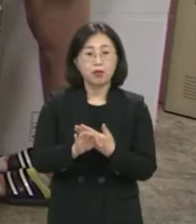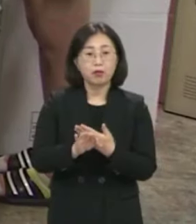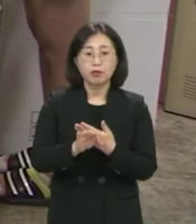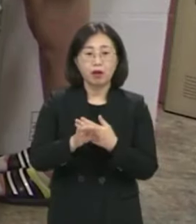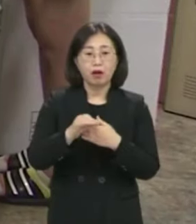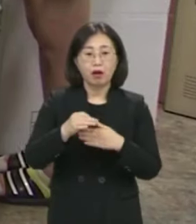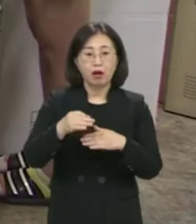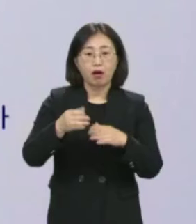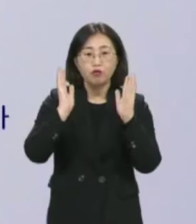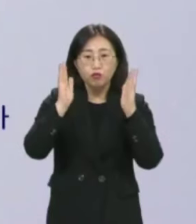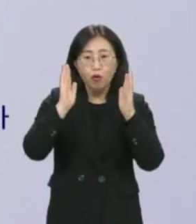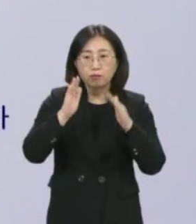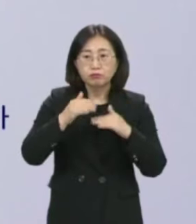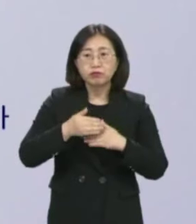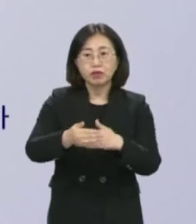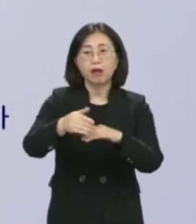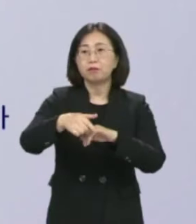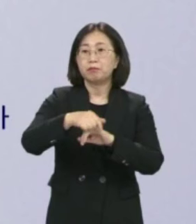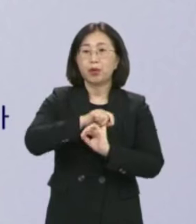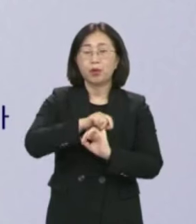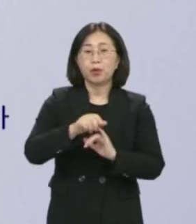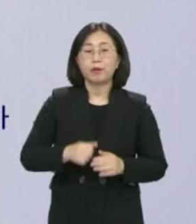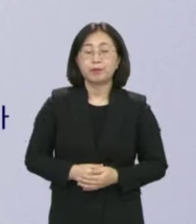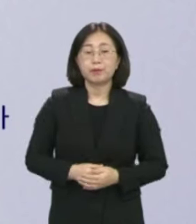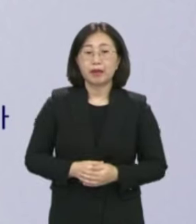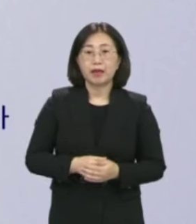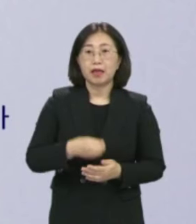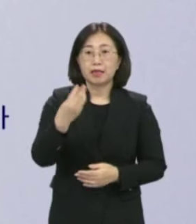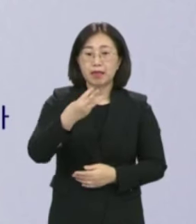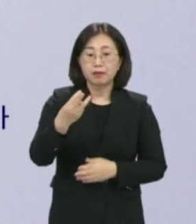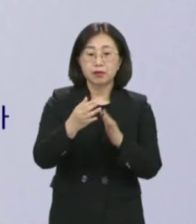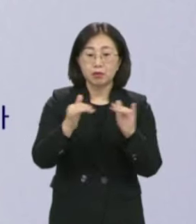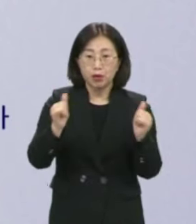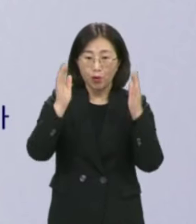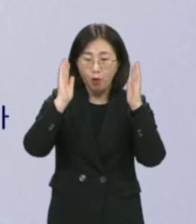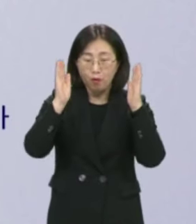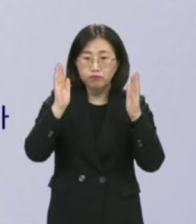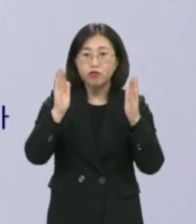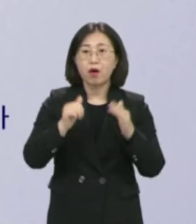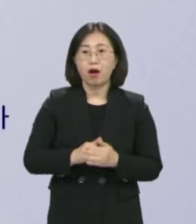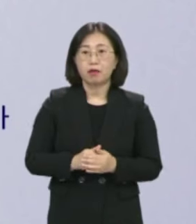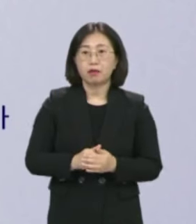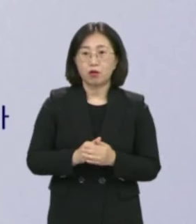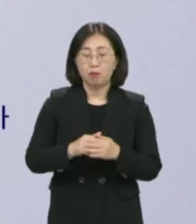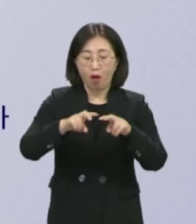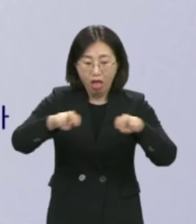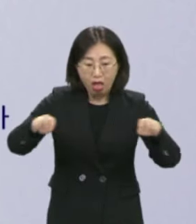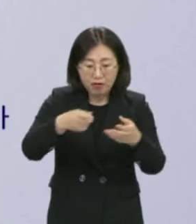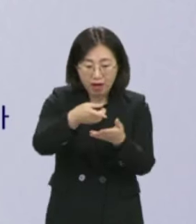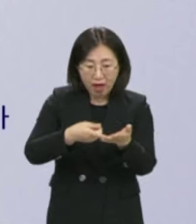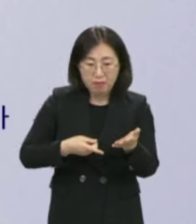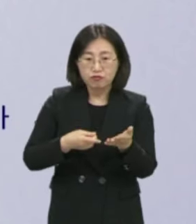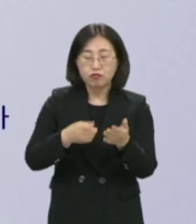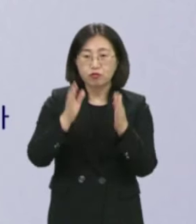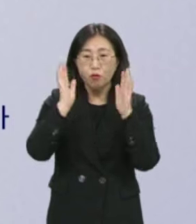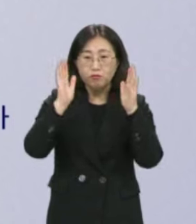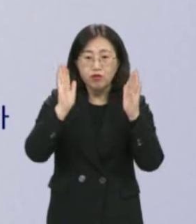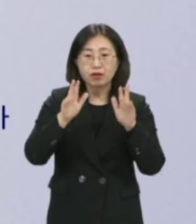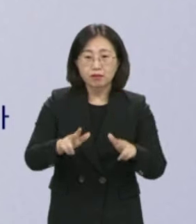우려도 여전합니다 3천명이 공부를 해도 최복 실습 같은 경우는 뭐 카대 바라든 이게 지금도 부족한